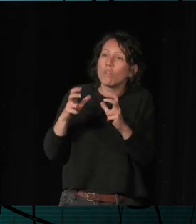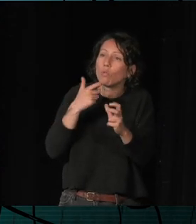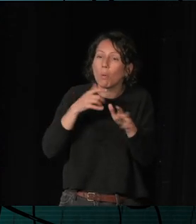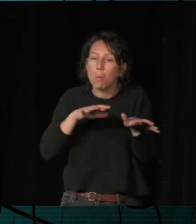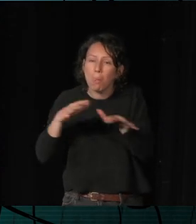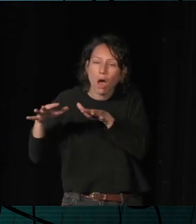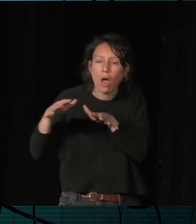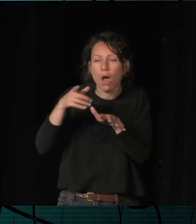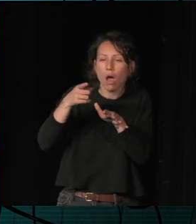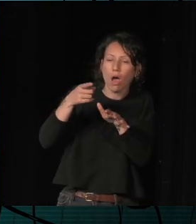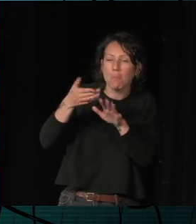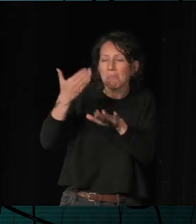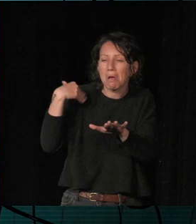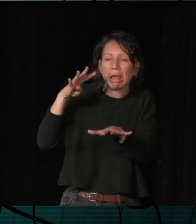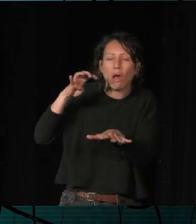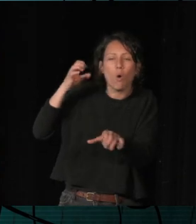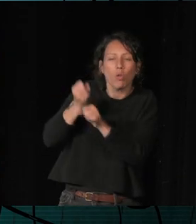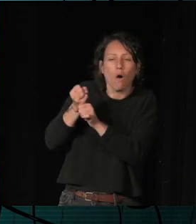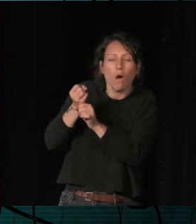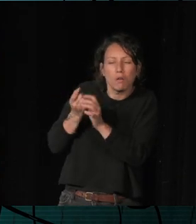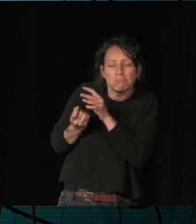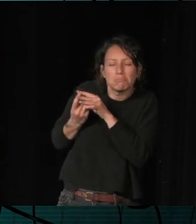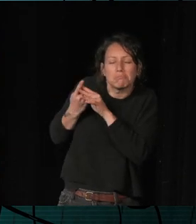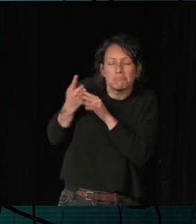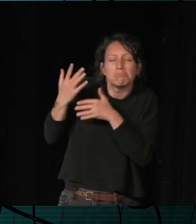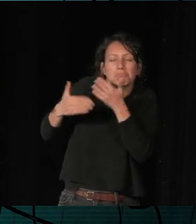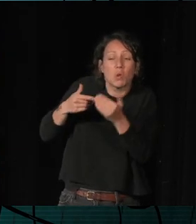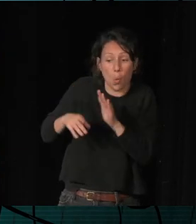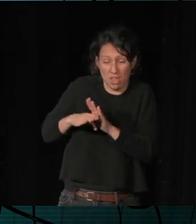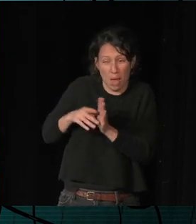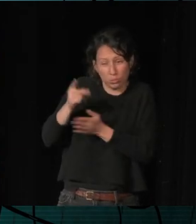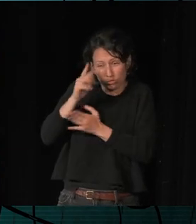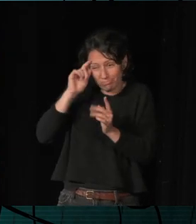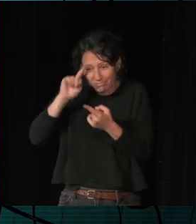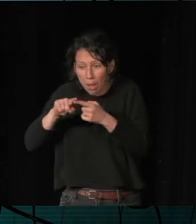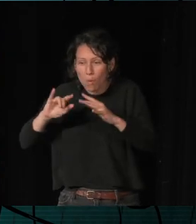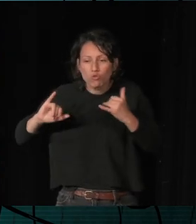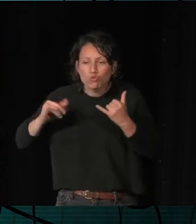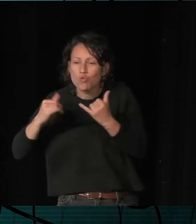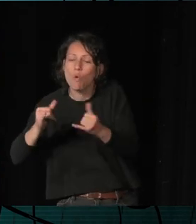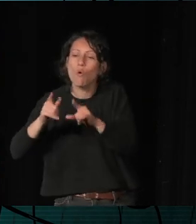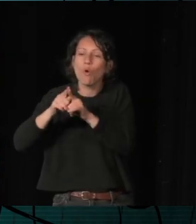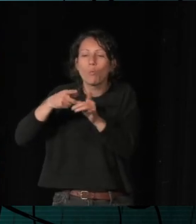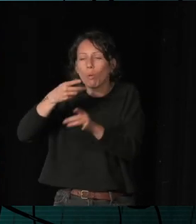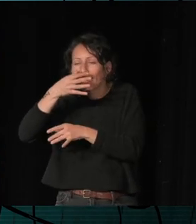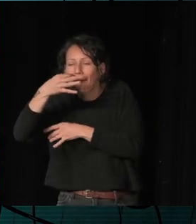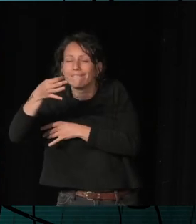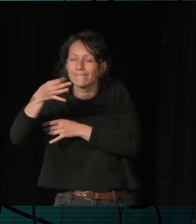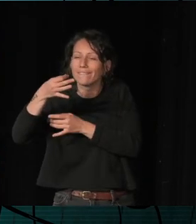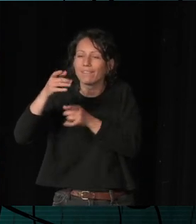jeux qui étaient plus de l'ordre du jouet, du toy, quelque chose d'un petit peu plus naïf, avec des plaisirs plus immédiats.